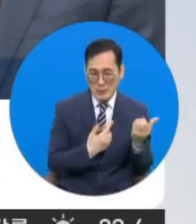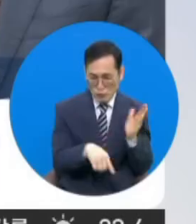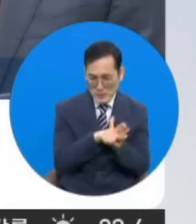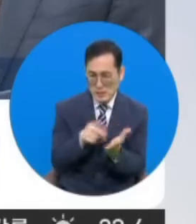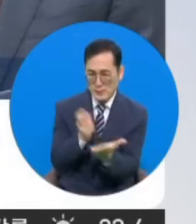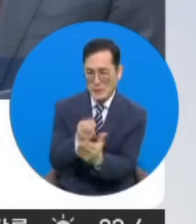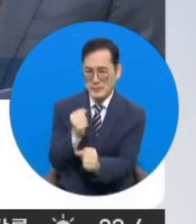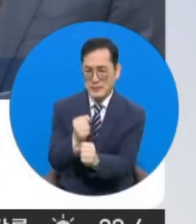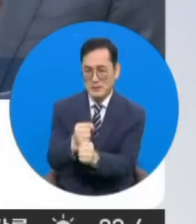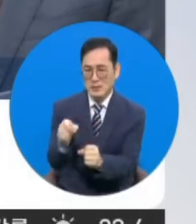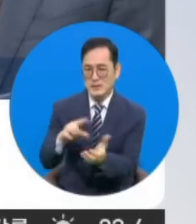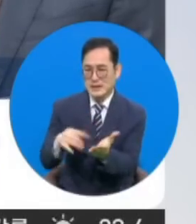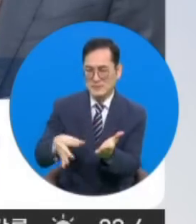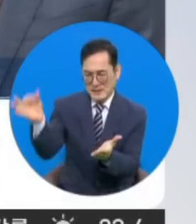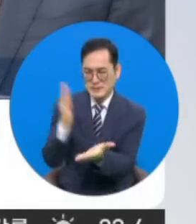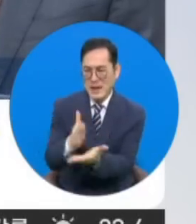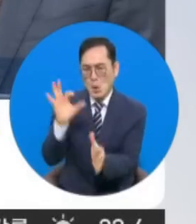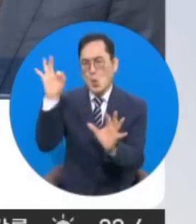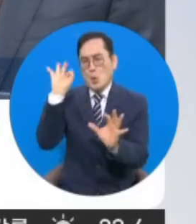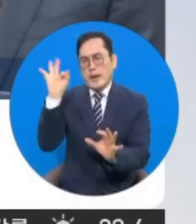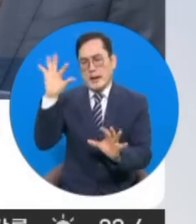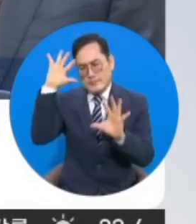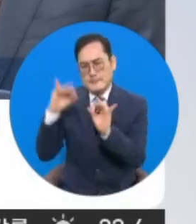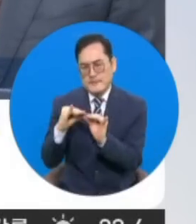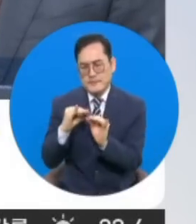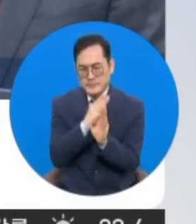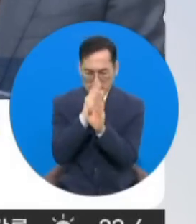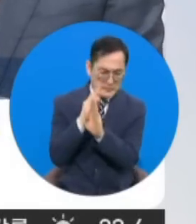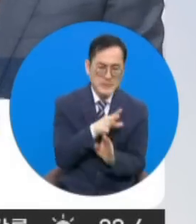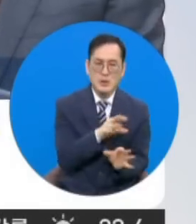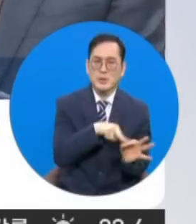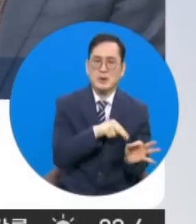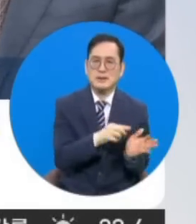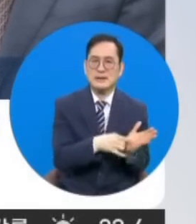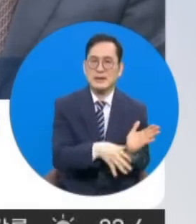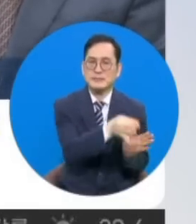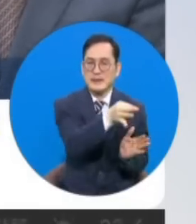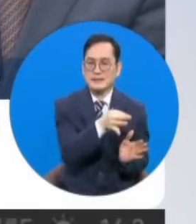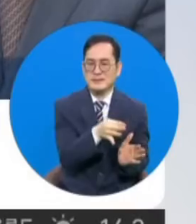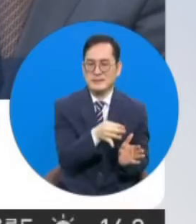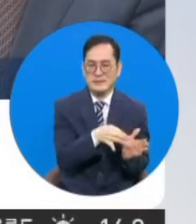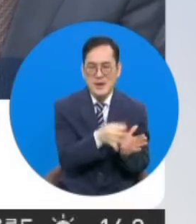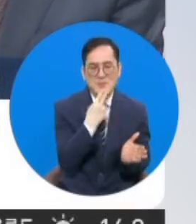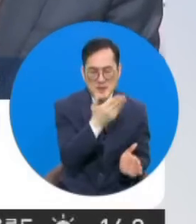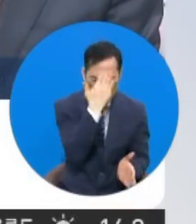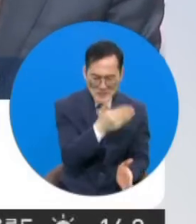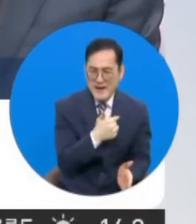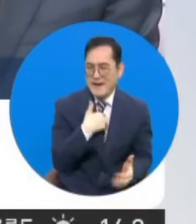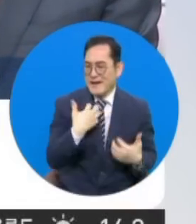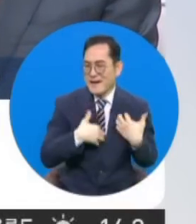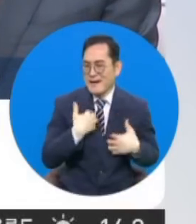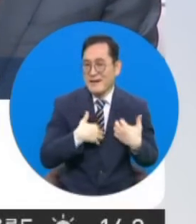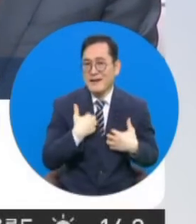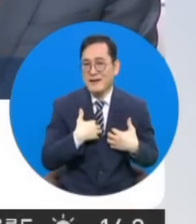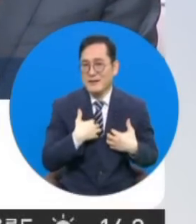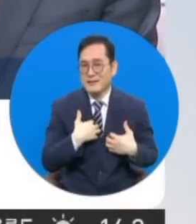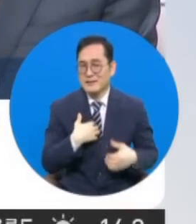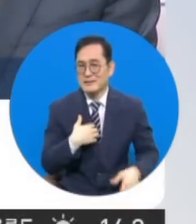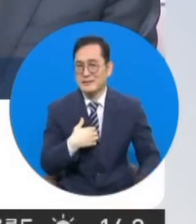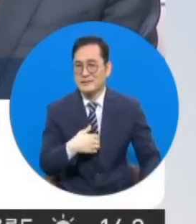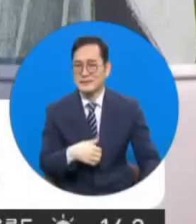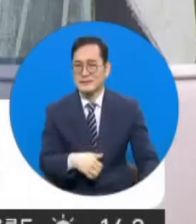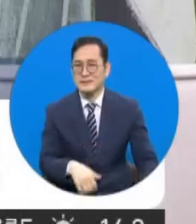입법권을 행사한 거 아니냐 이제 이런 비판인데 언뜻 듣기에는 이제 그런 비판을 받을 수는 있겠습니다만 현행